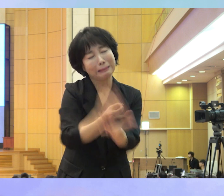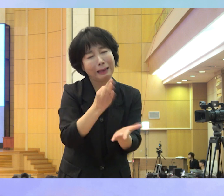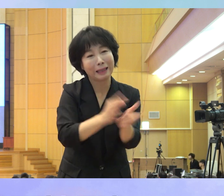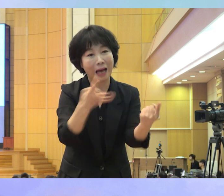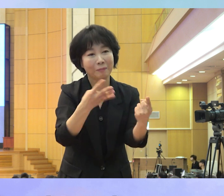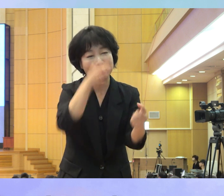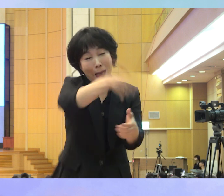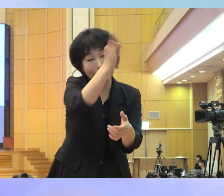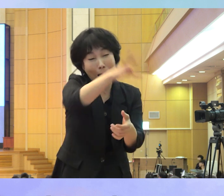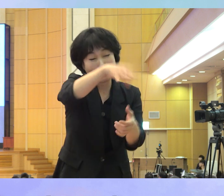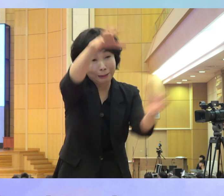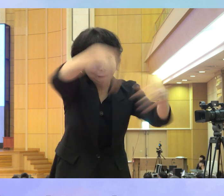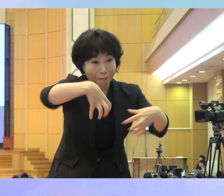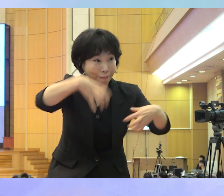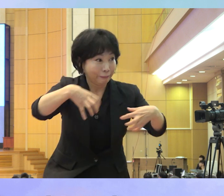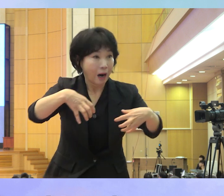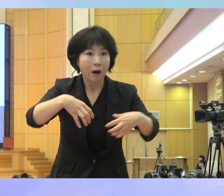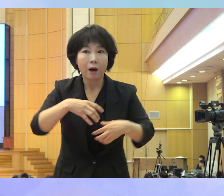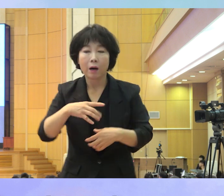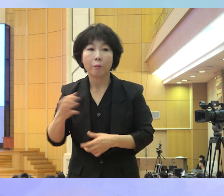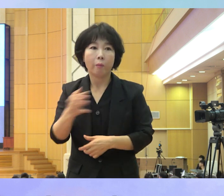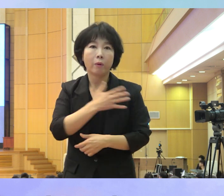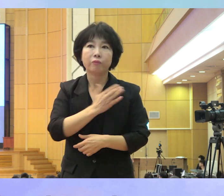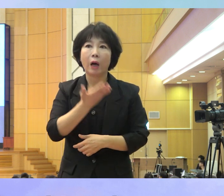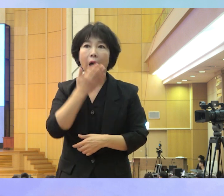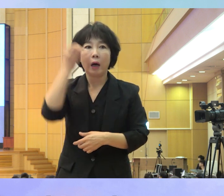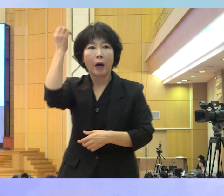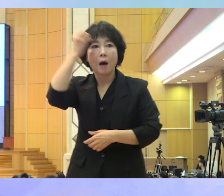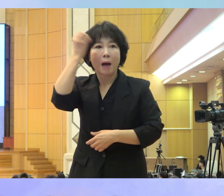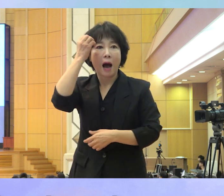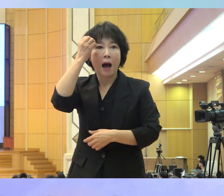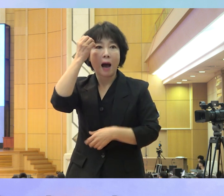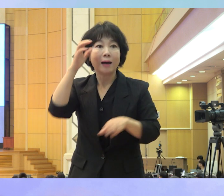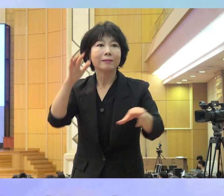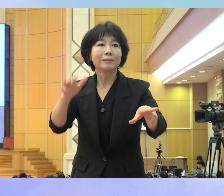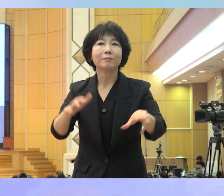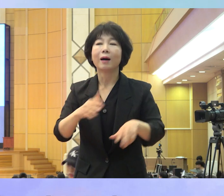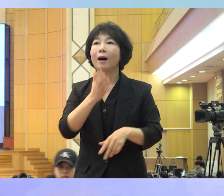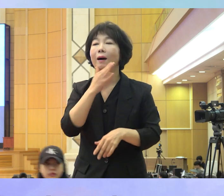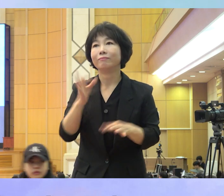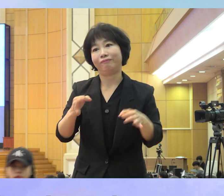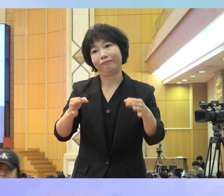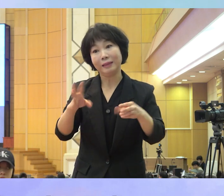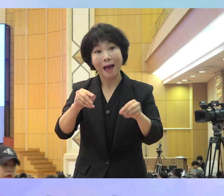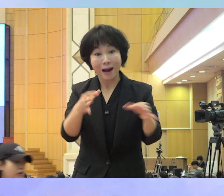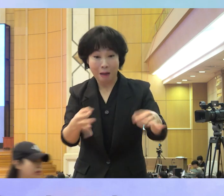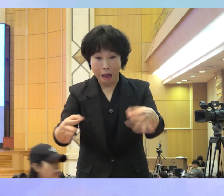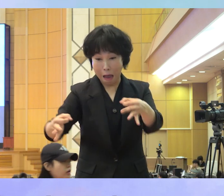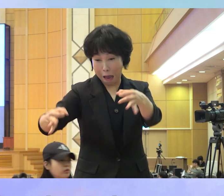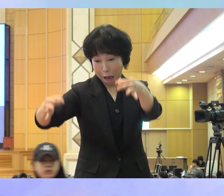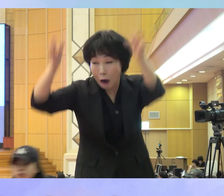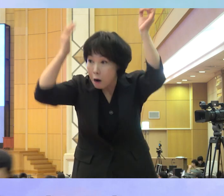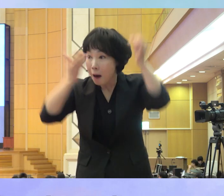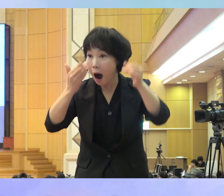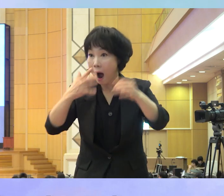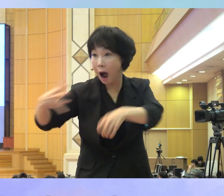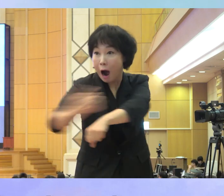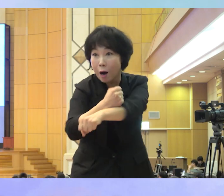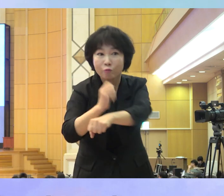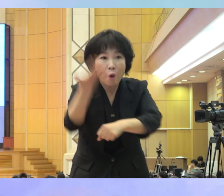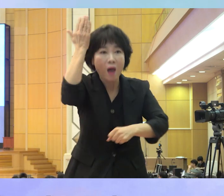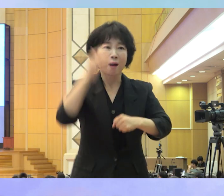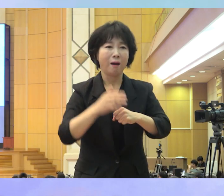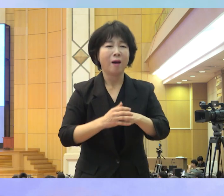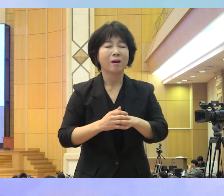현재 신일고등학교 세우신 그분도 영락교회 장로님이셨는데, 이 땅을 파시오,